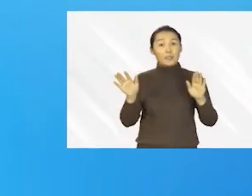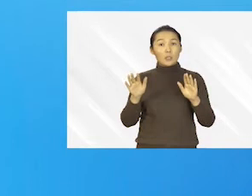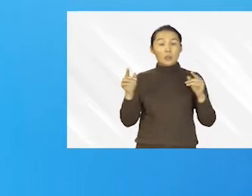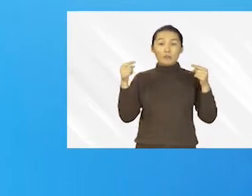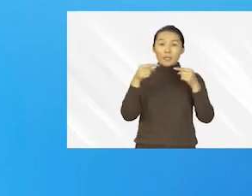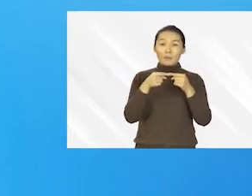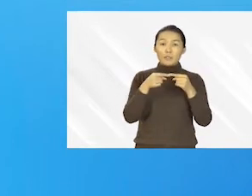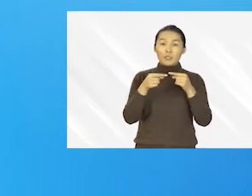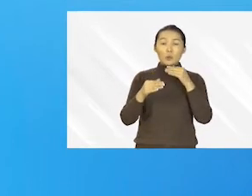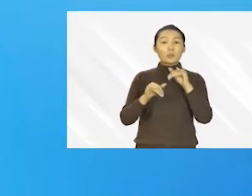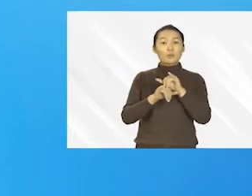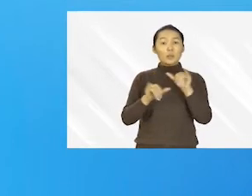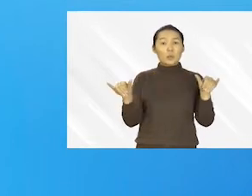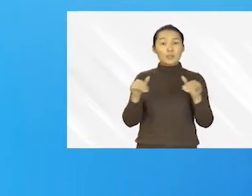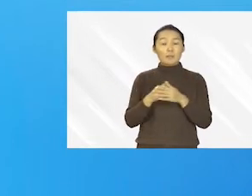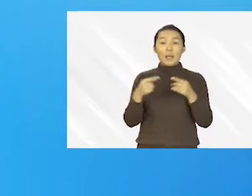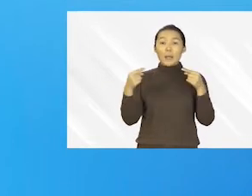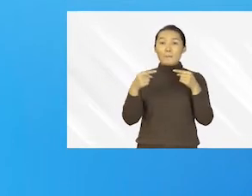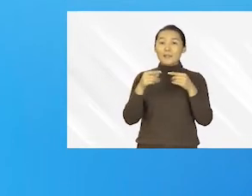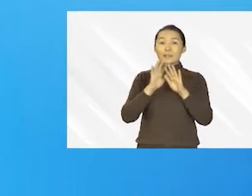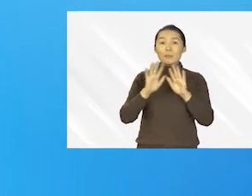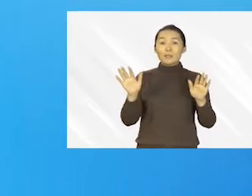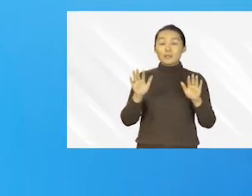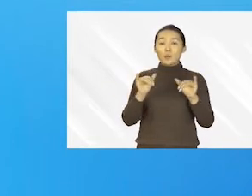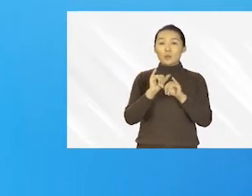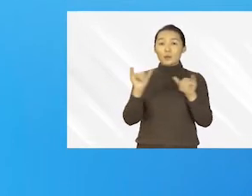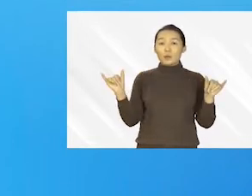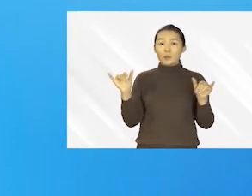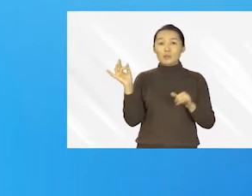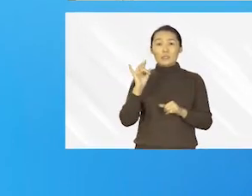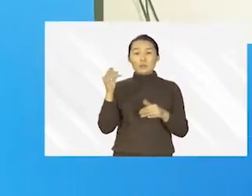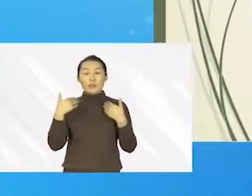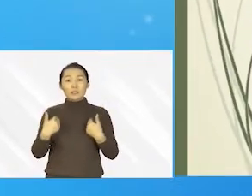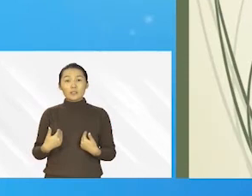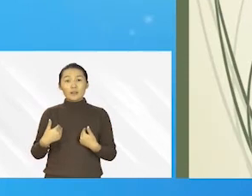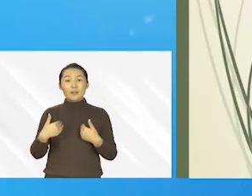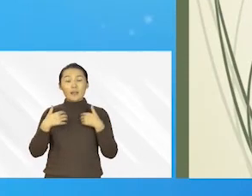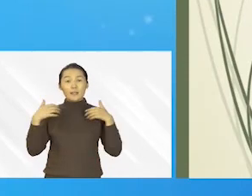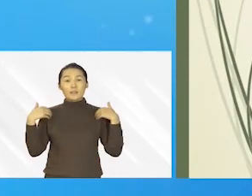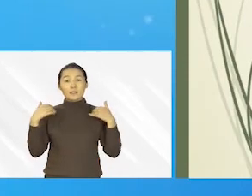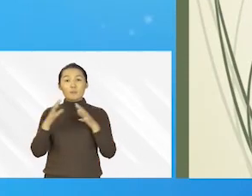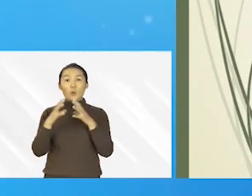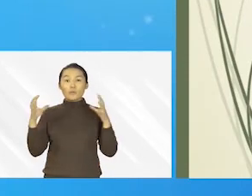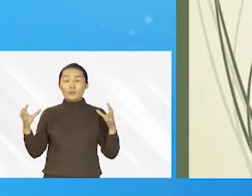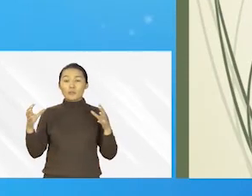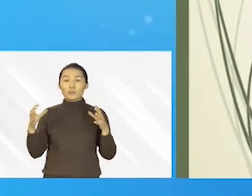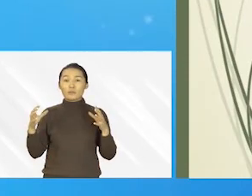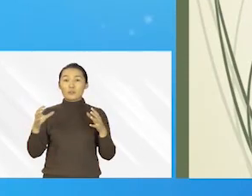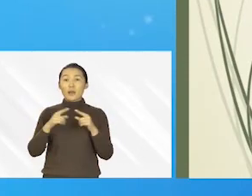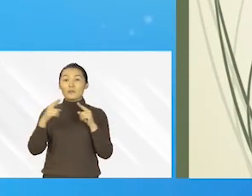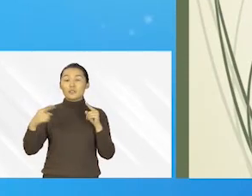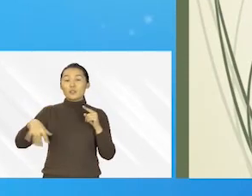определенным ростом. При неопределенном росте размеры тела организма увеличиваются в течение всей